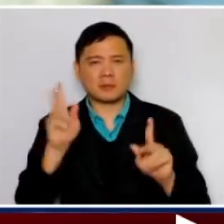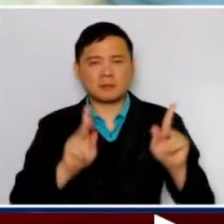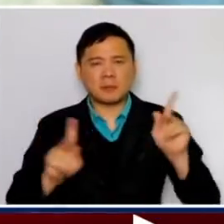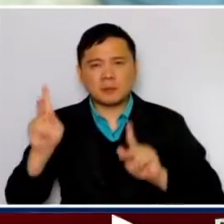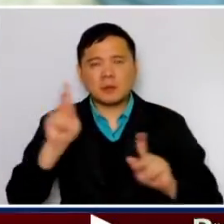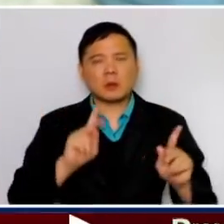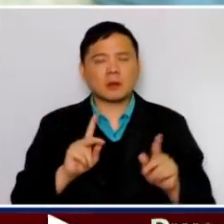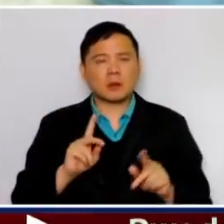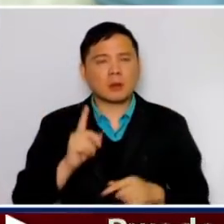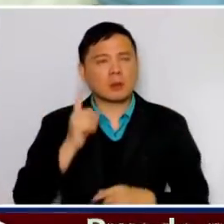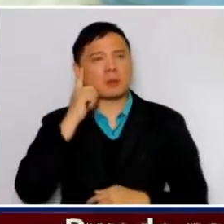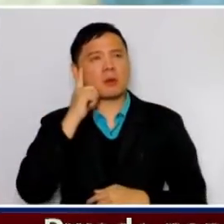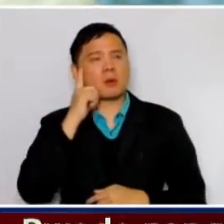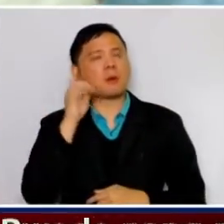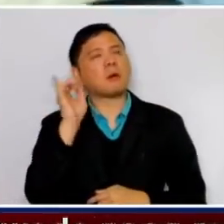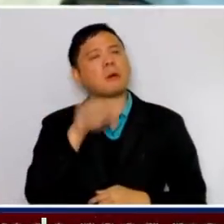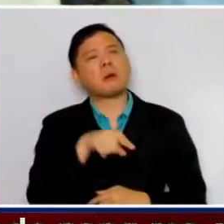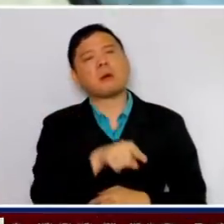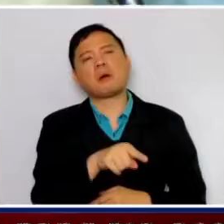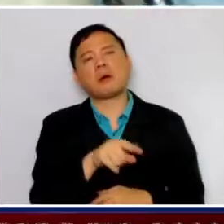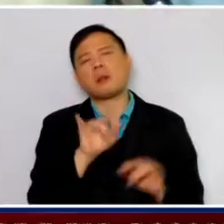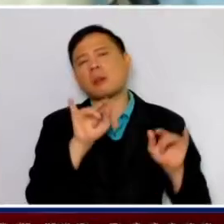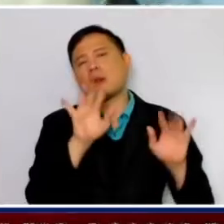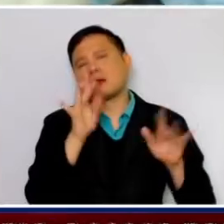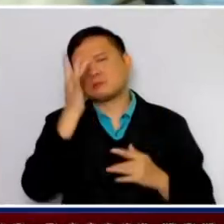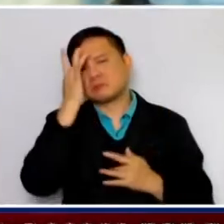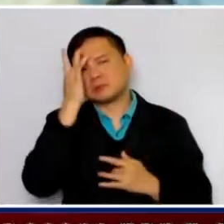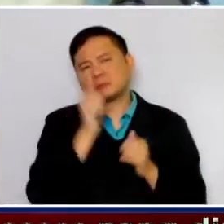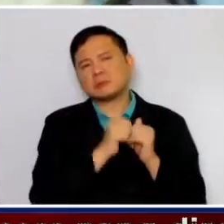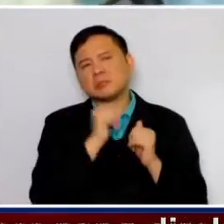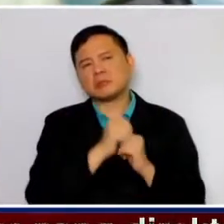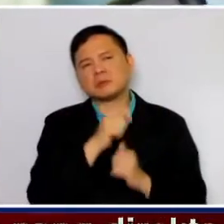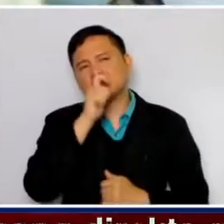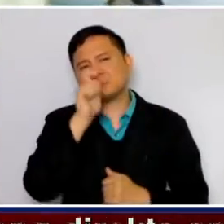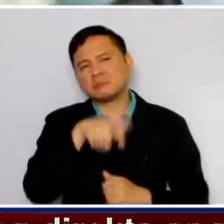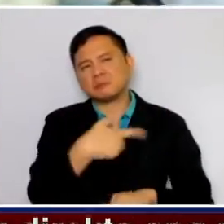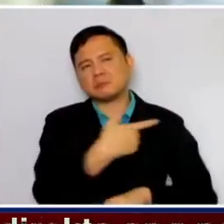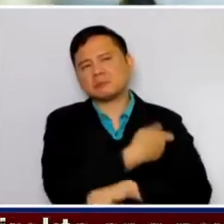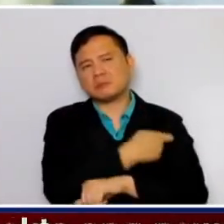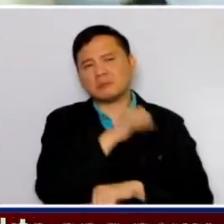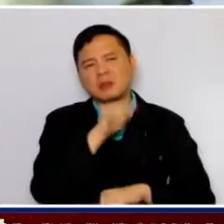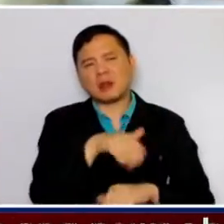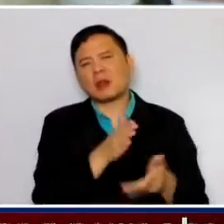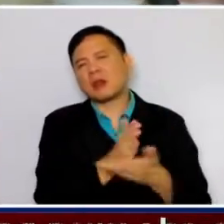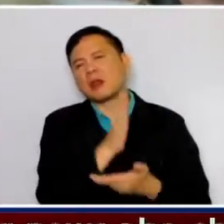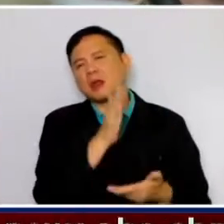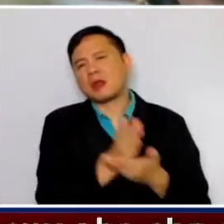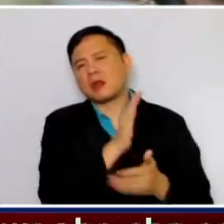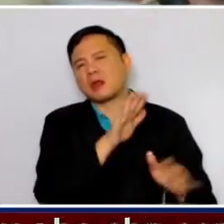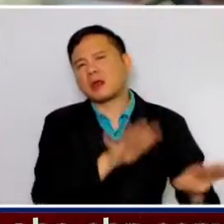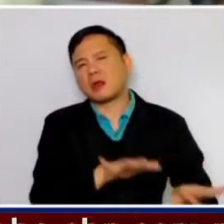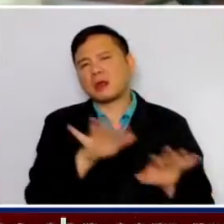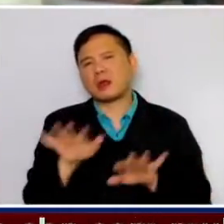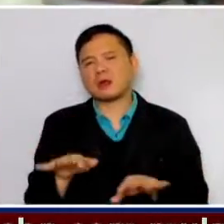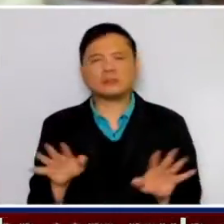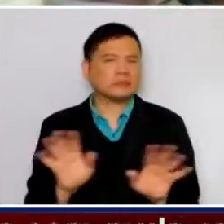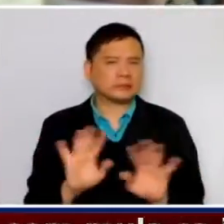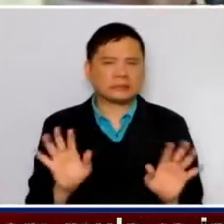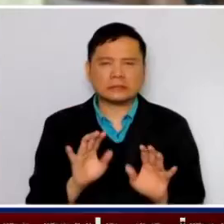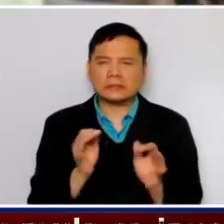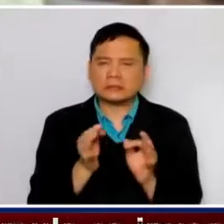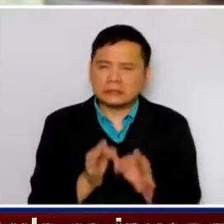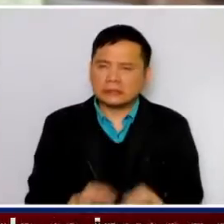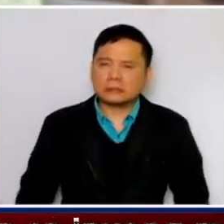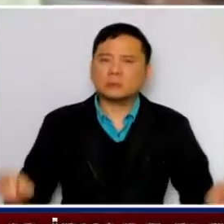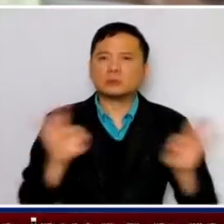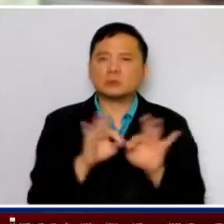napag-alaman, mild ang Omicron, ano. Number two, relatively medyo mataas na rin because we've covered